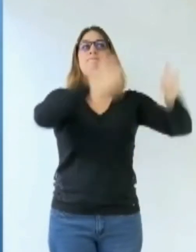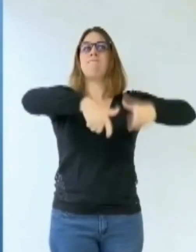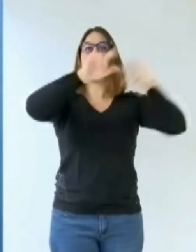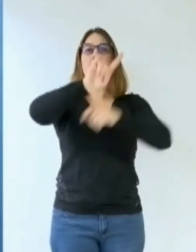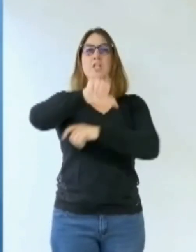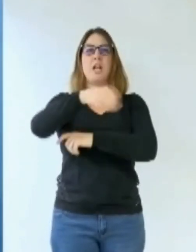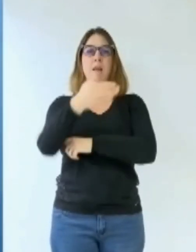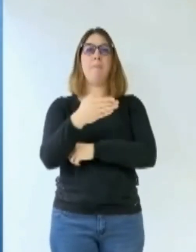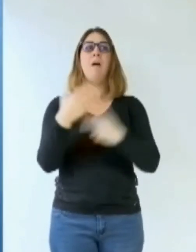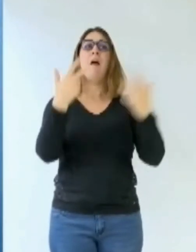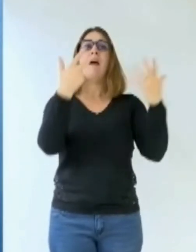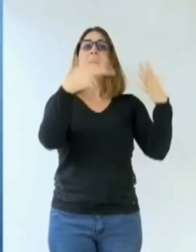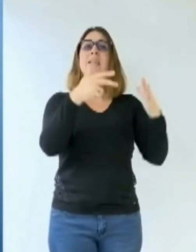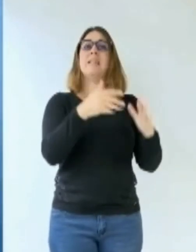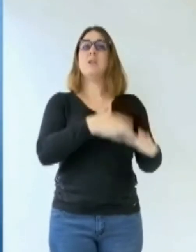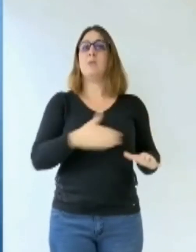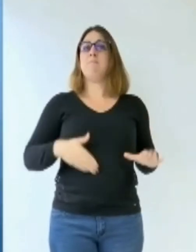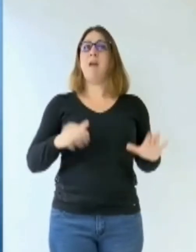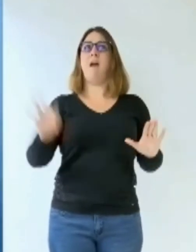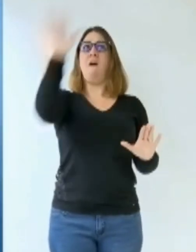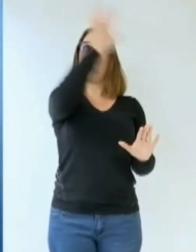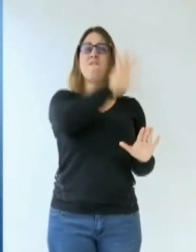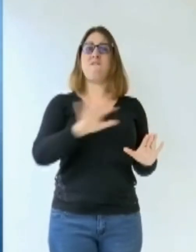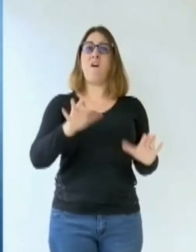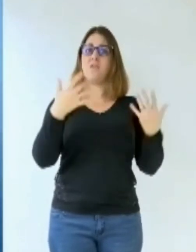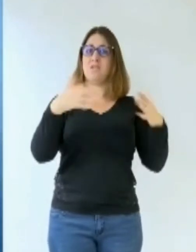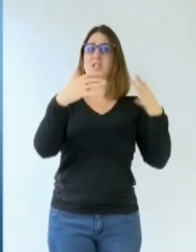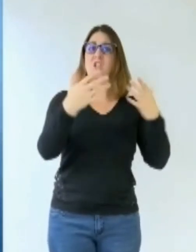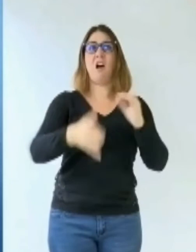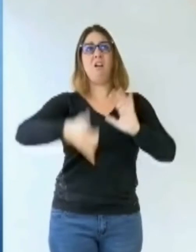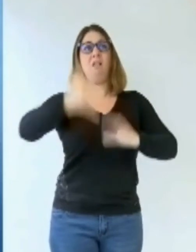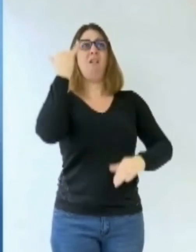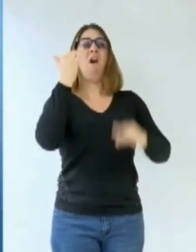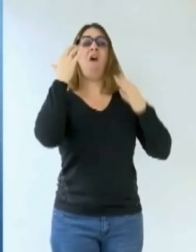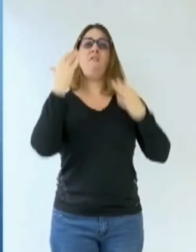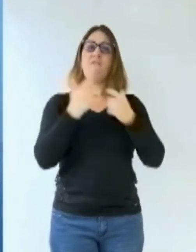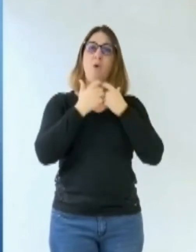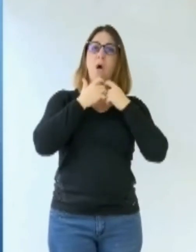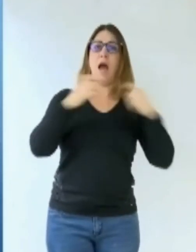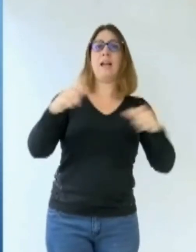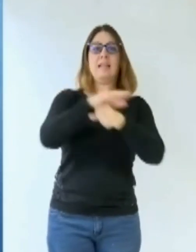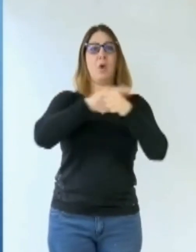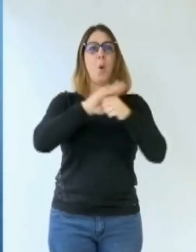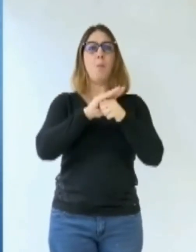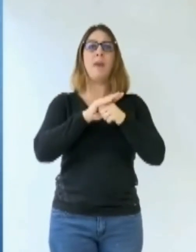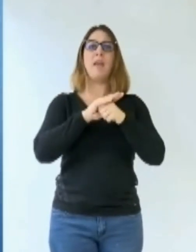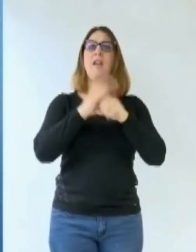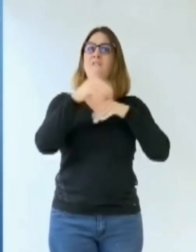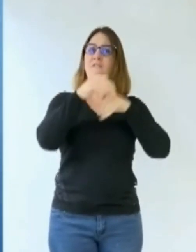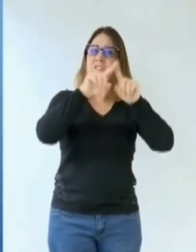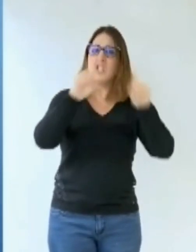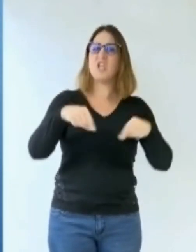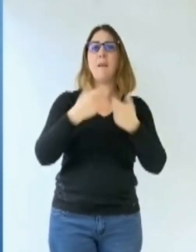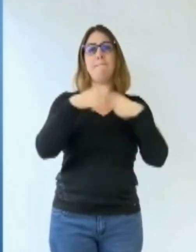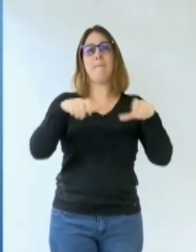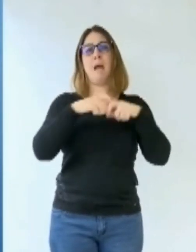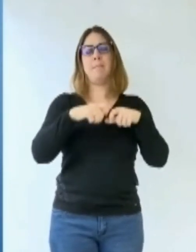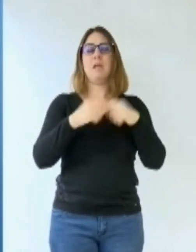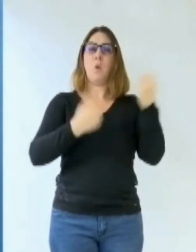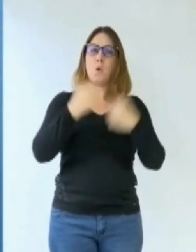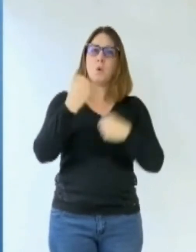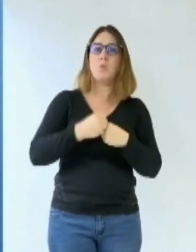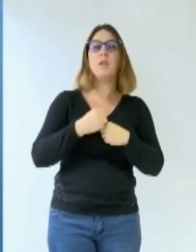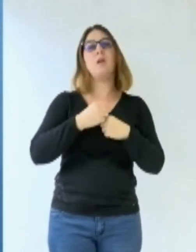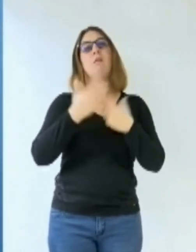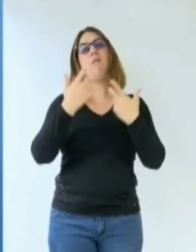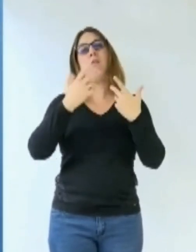joigne aux 18 maires de France qui ont proposé de bénéficier d'un accès total aux fichiers, comme ceux des permis de conduire, des voitures